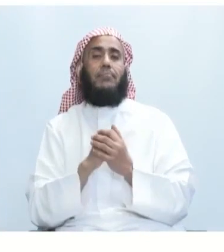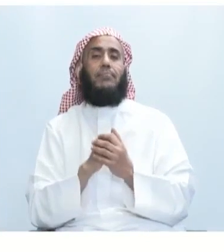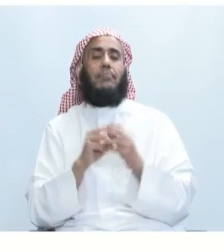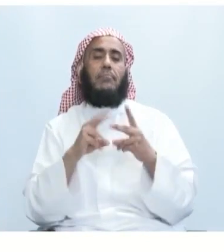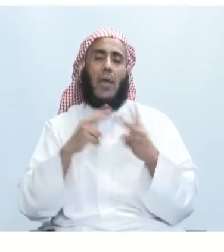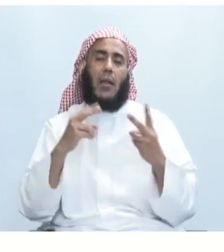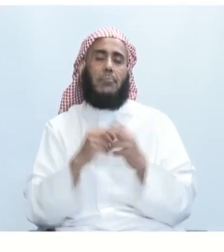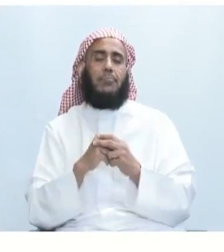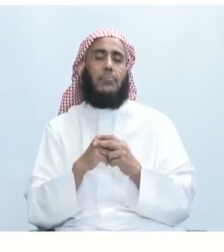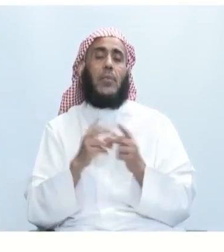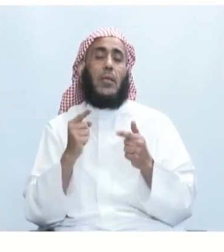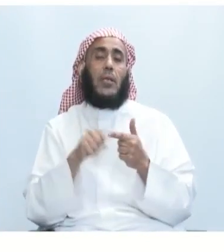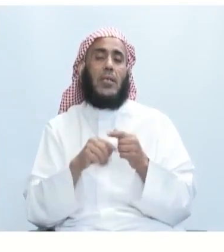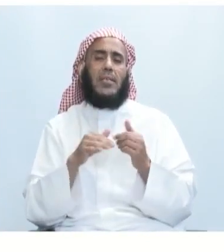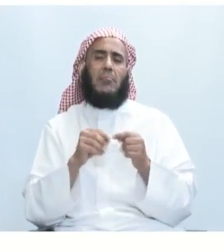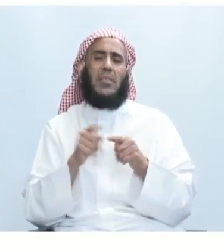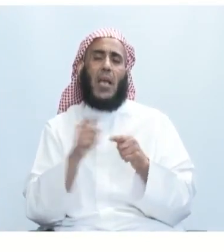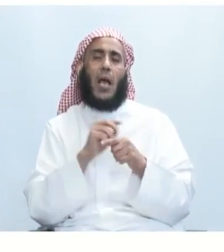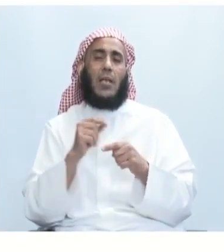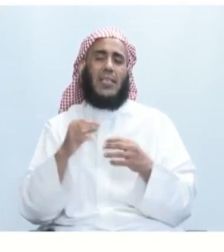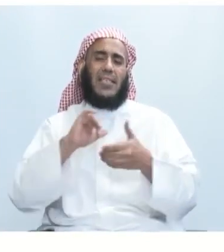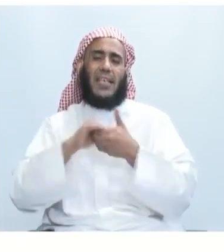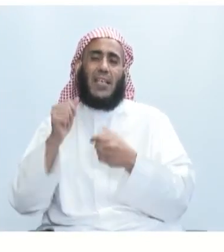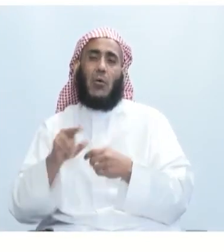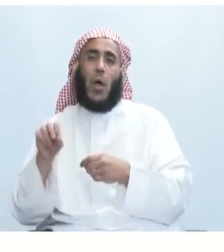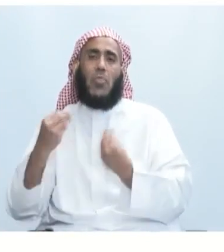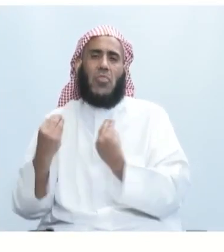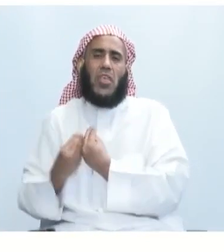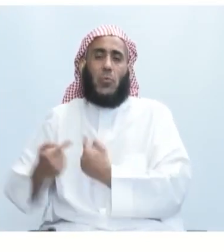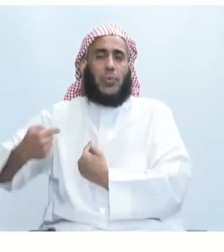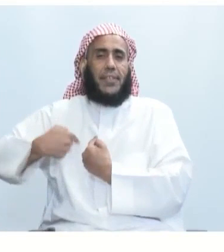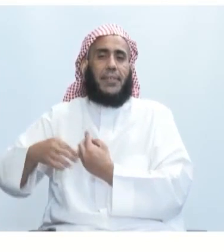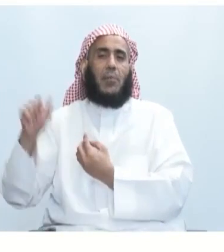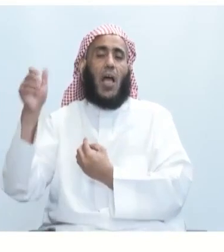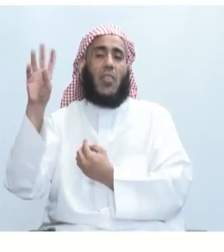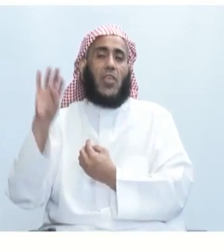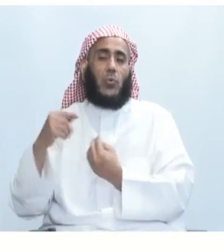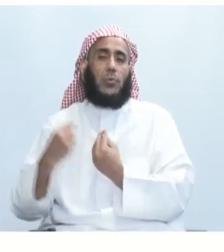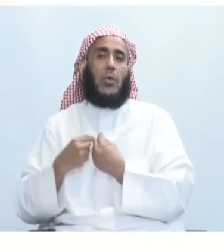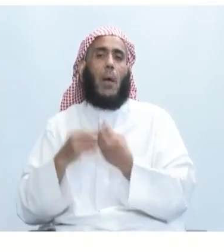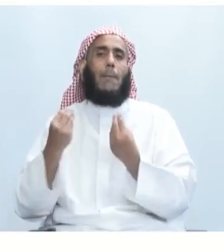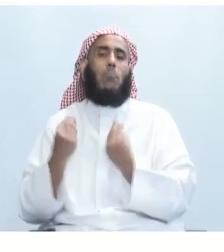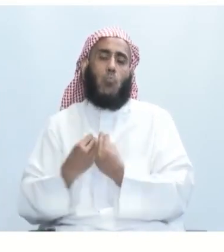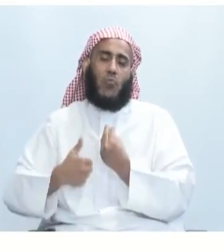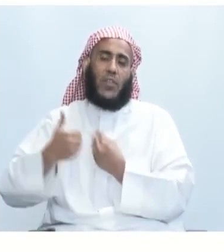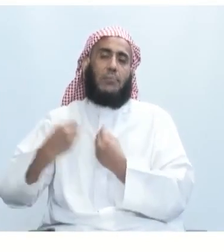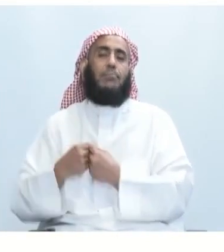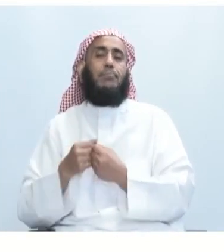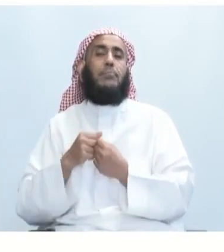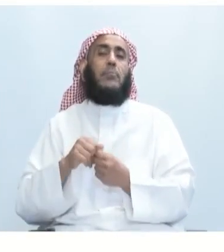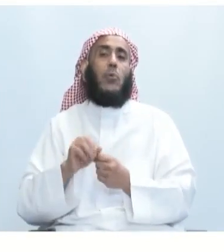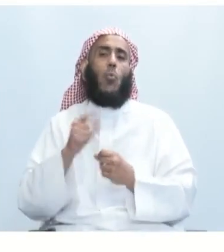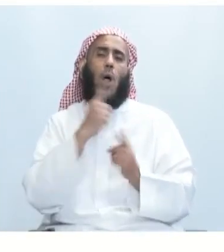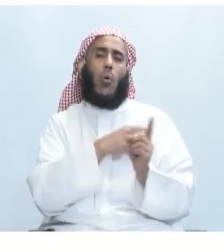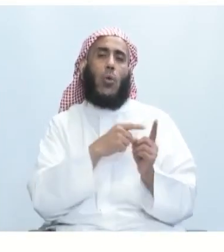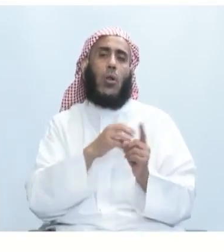ايضا تاتي لسياق اقول مثلا صديقي اثير عندي صديقي اثير عندي معنا انه مفضل لدي